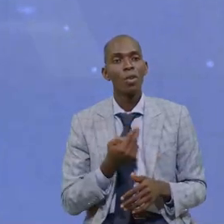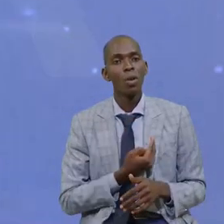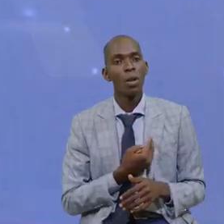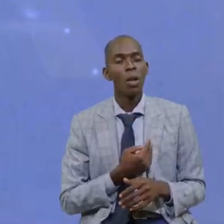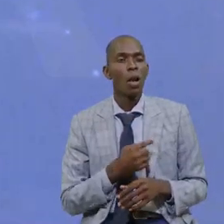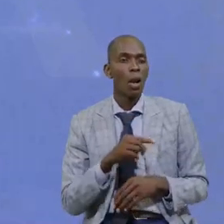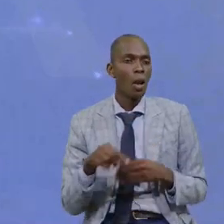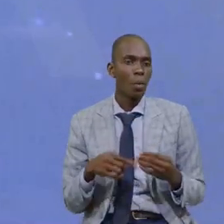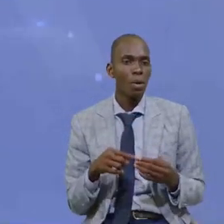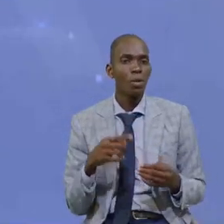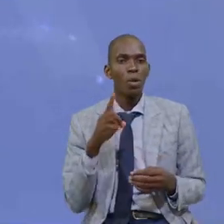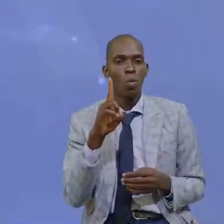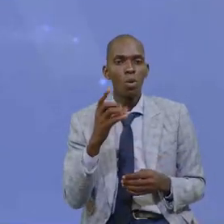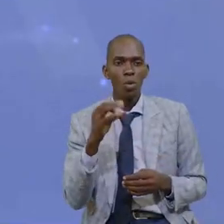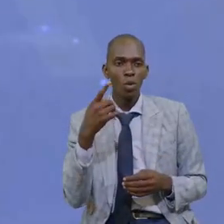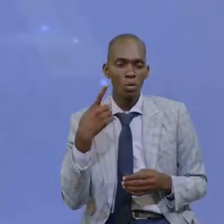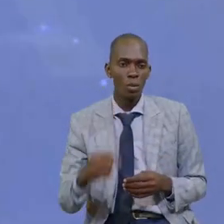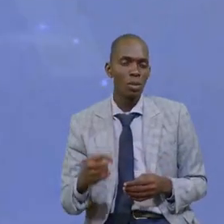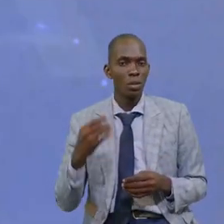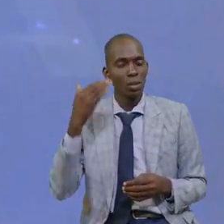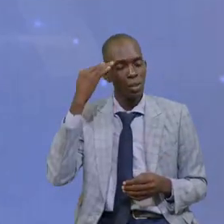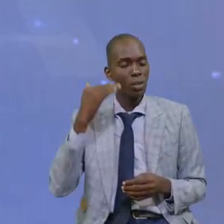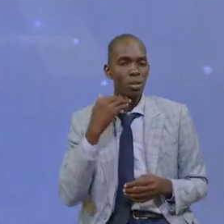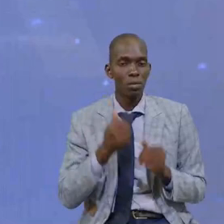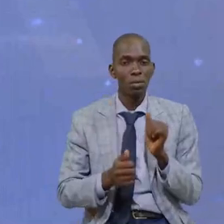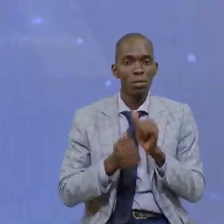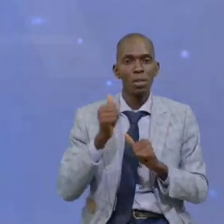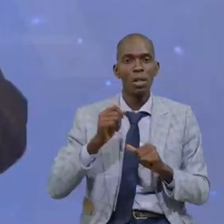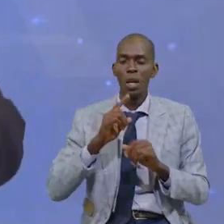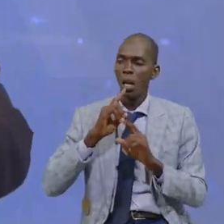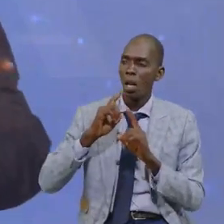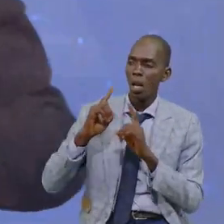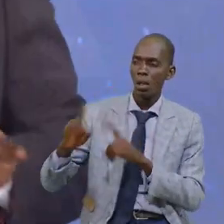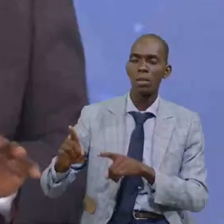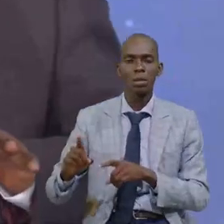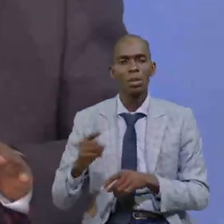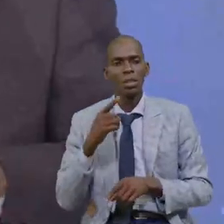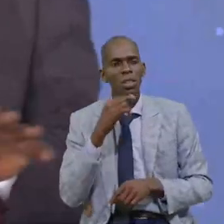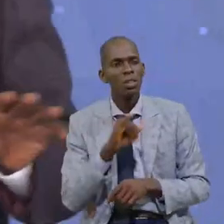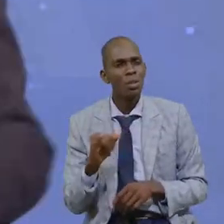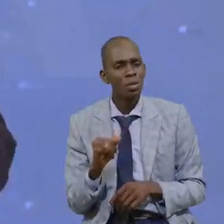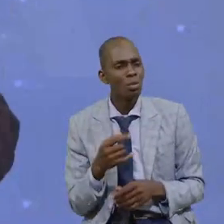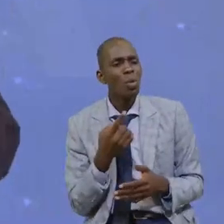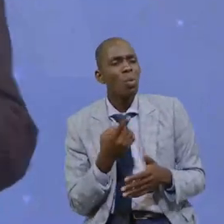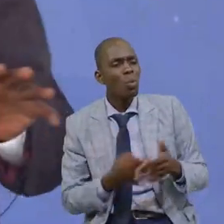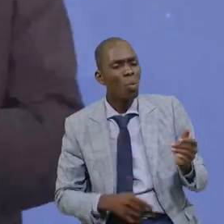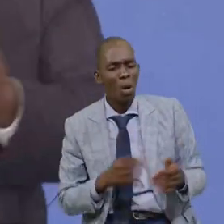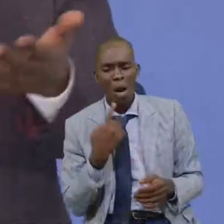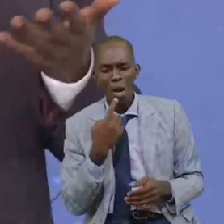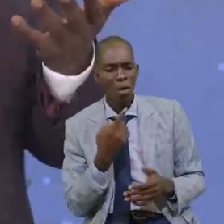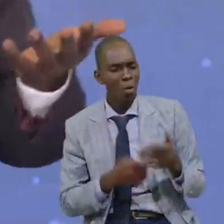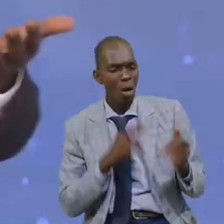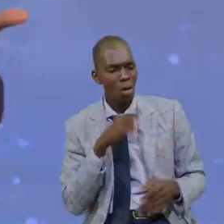parlons de la question. Et l'un des vieillards prit la parole et me dit, ceux qui sont revêtus de